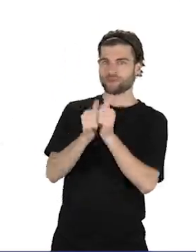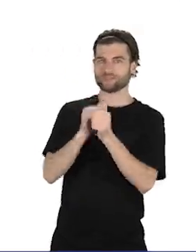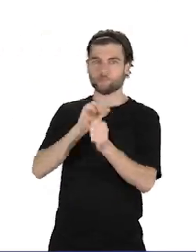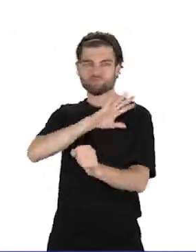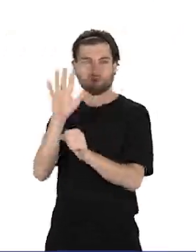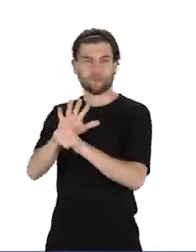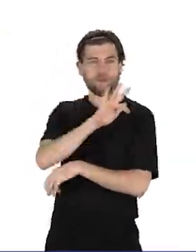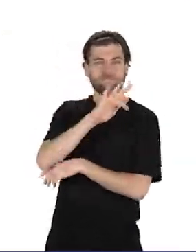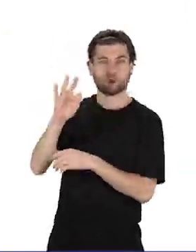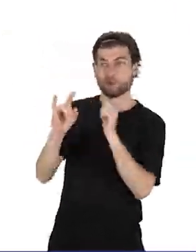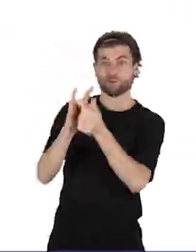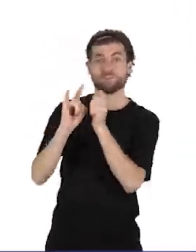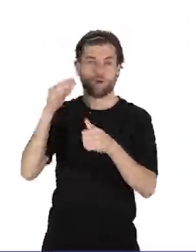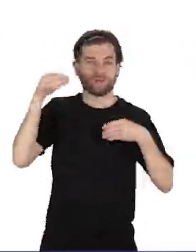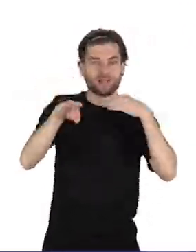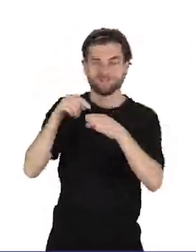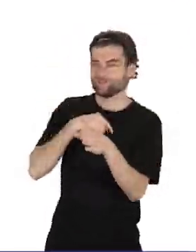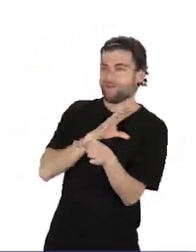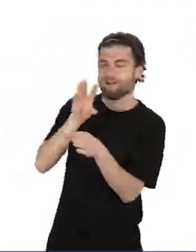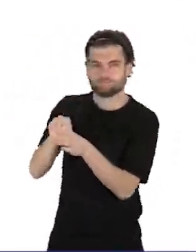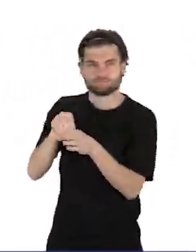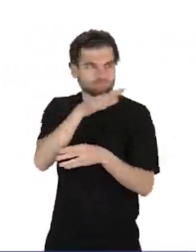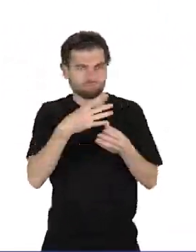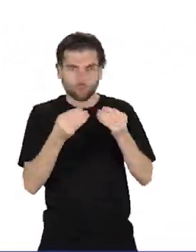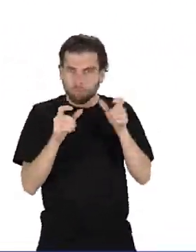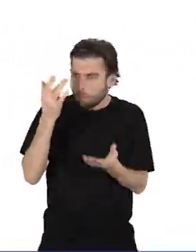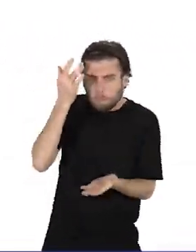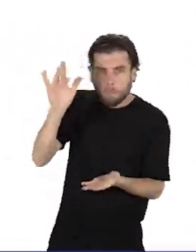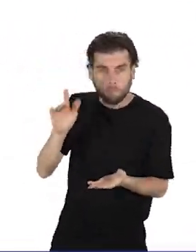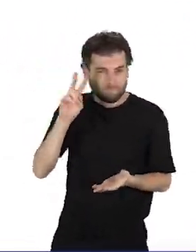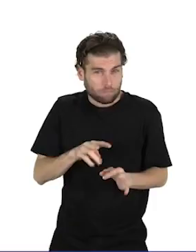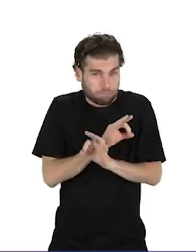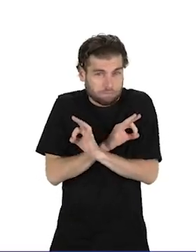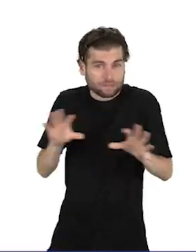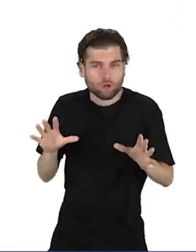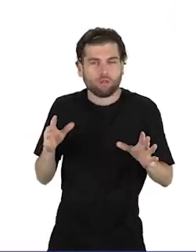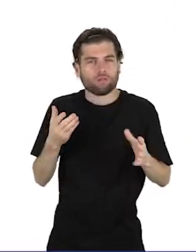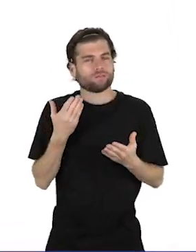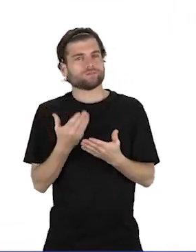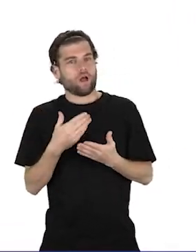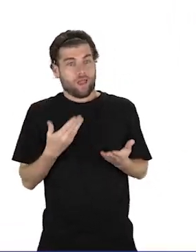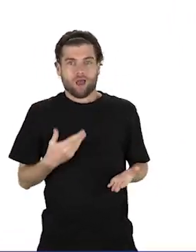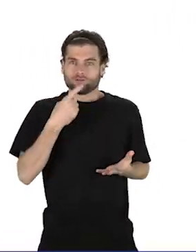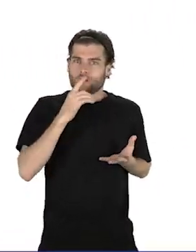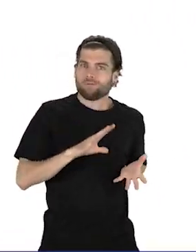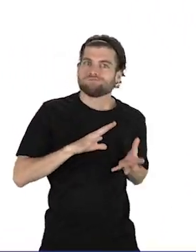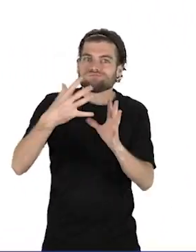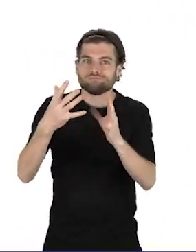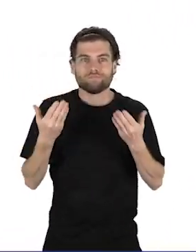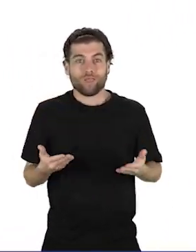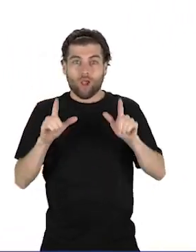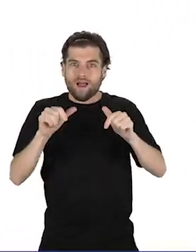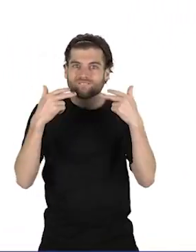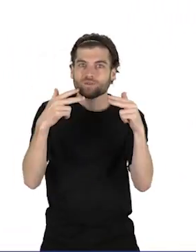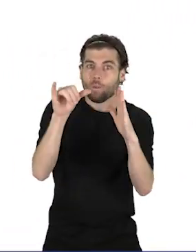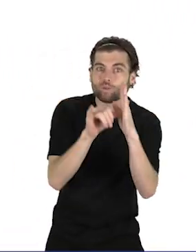les championnats de France, handisport natation, personne n'entendait parler, mais vraiment personne. Et sur ça, on a fait un beau progrès, je trouve. Maintenant, il y a des